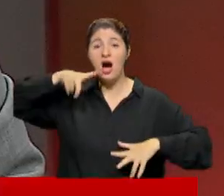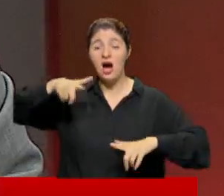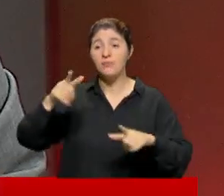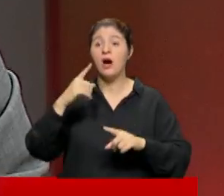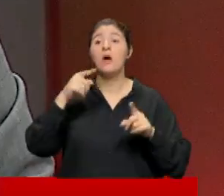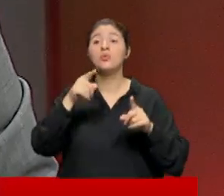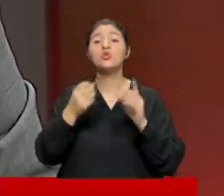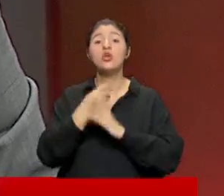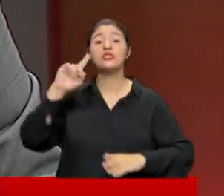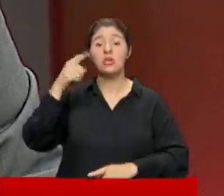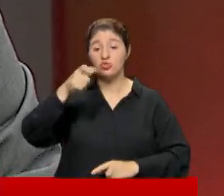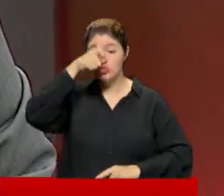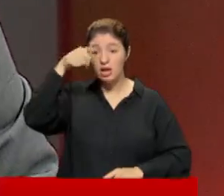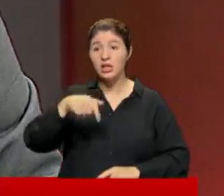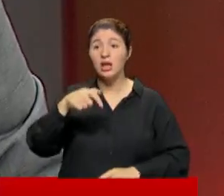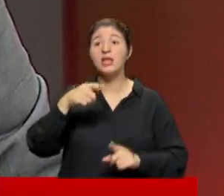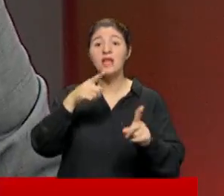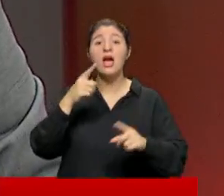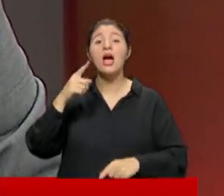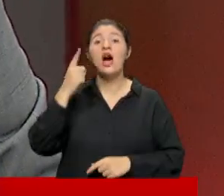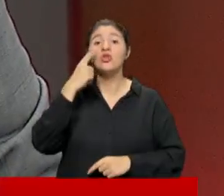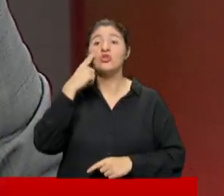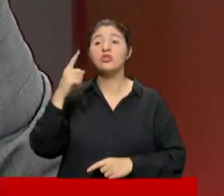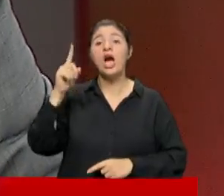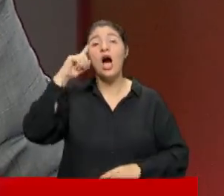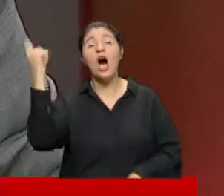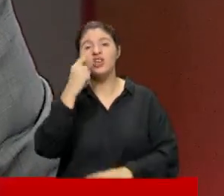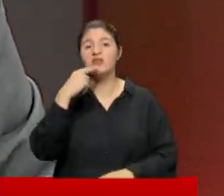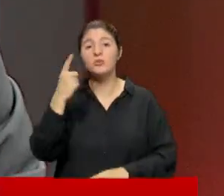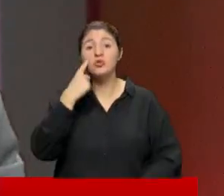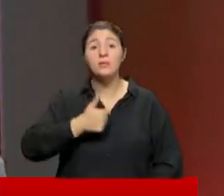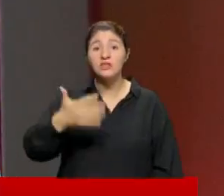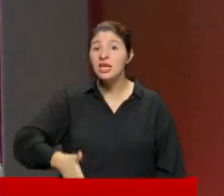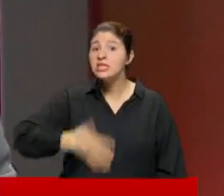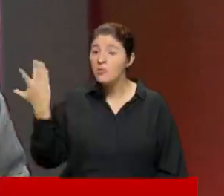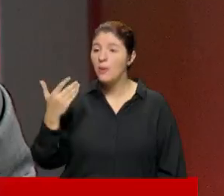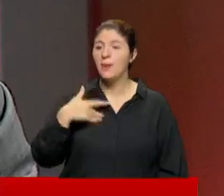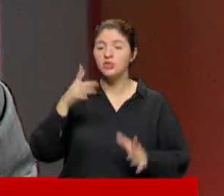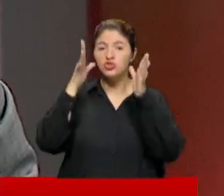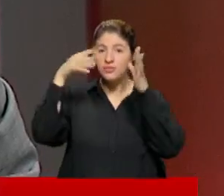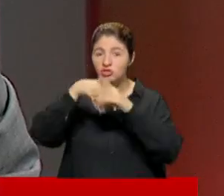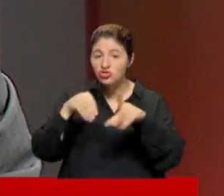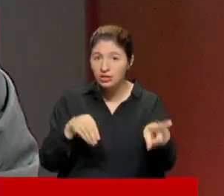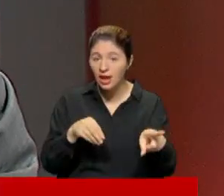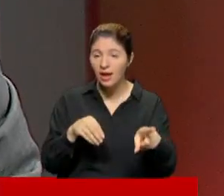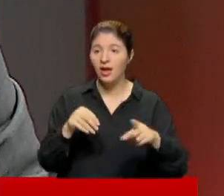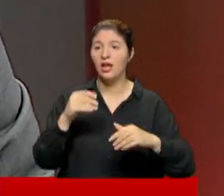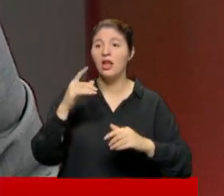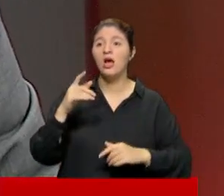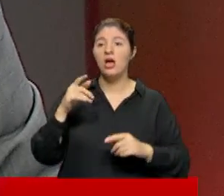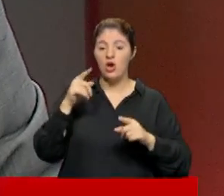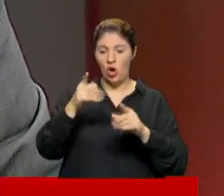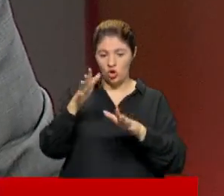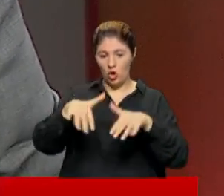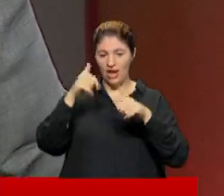Mustafa Kemal Atatürk'e ayyaş diyen bir Cumhurbaşkanı istemiyorum ben bir camide hafızlık